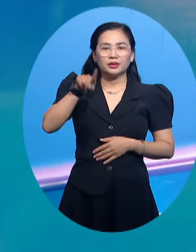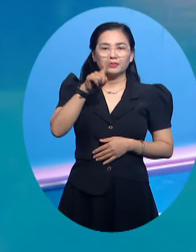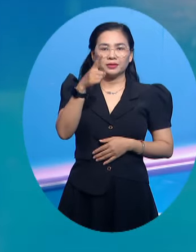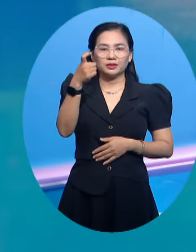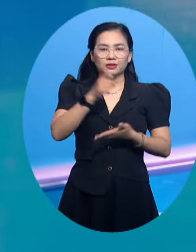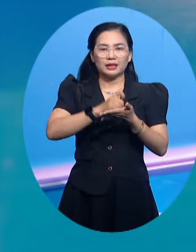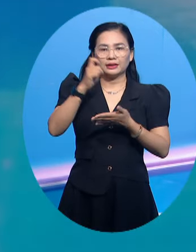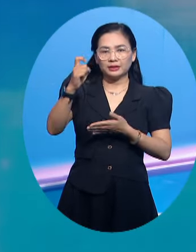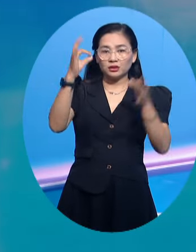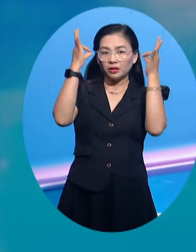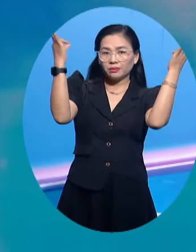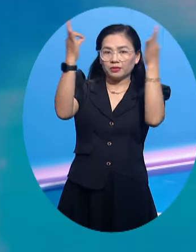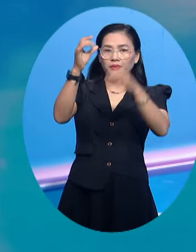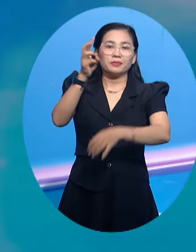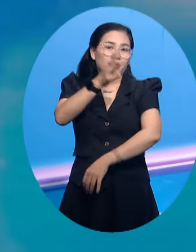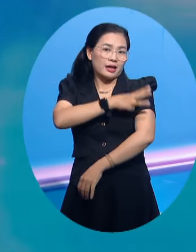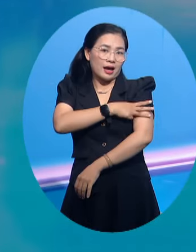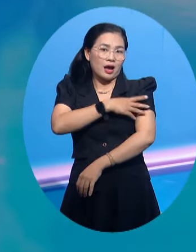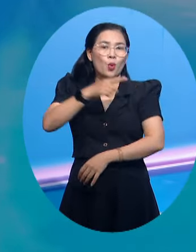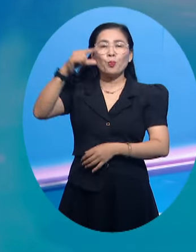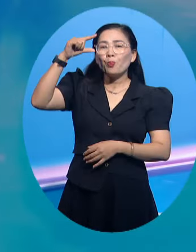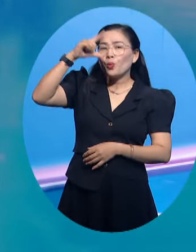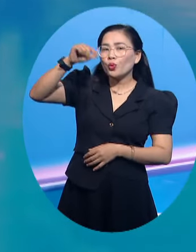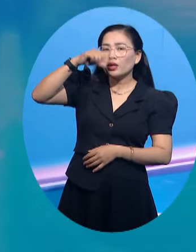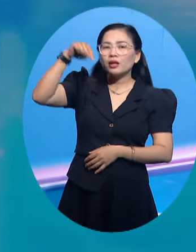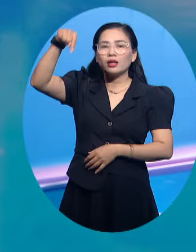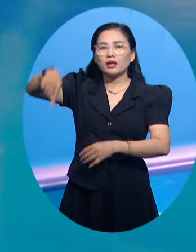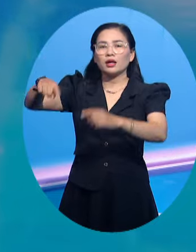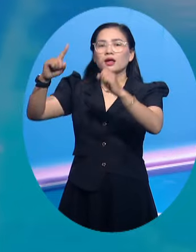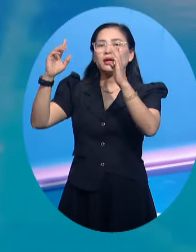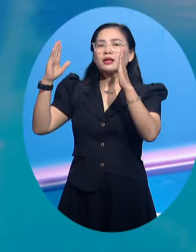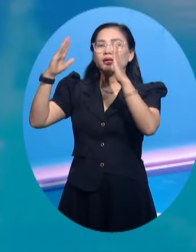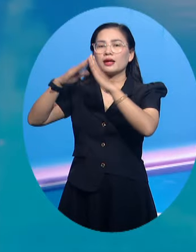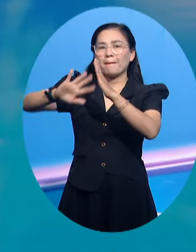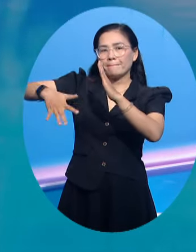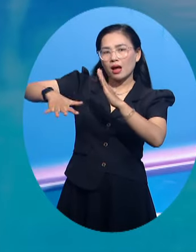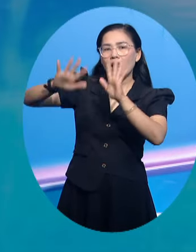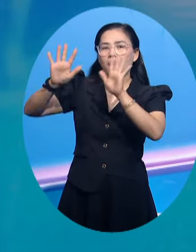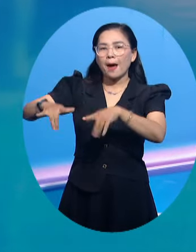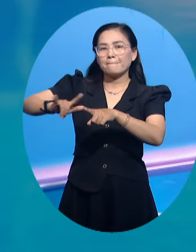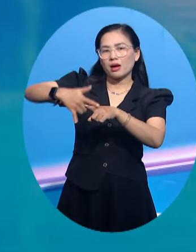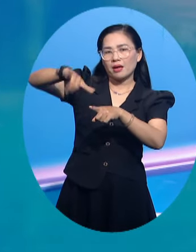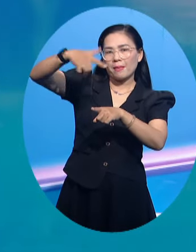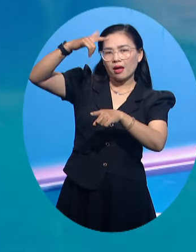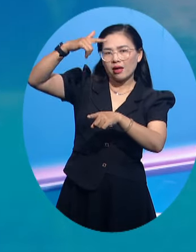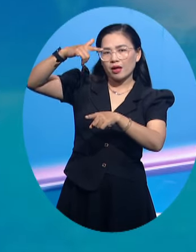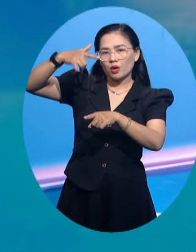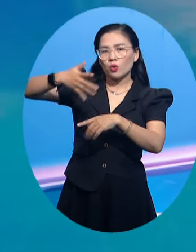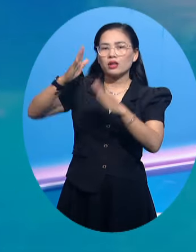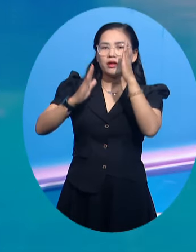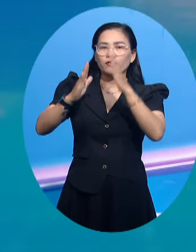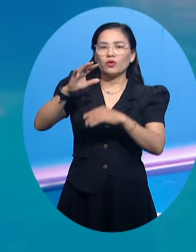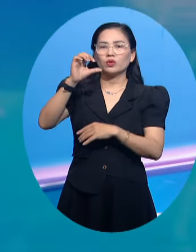ngày 19 tháng 9 tổng thống Nga Vladimir Putin đã đến thăm một nhà máy sản xuất máy bay không người lái và phương tiện tắt chiến điện tử tại thành phố